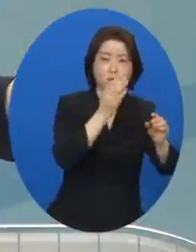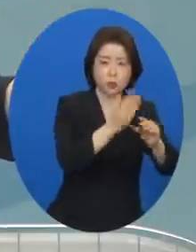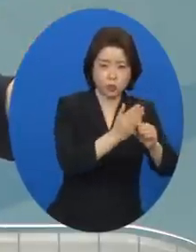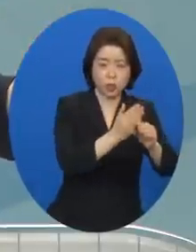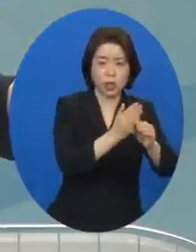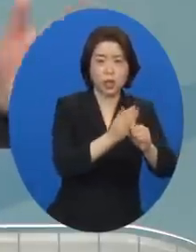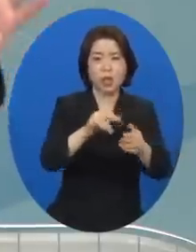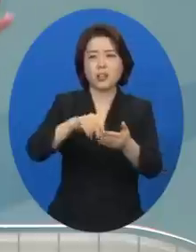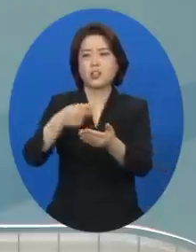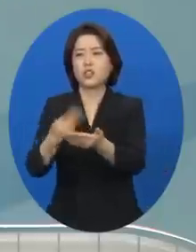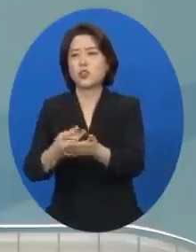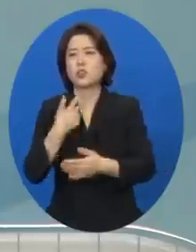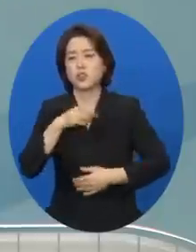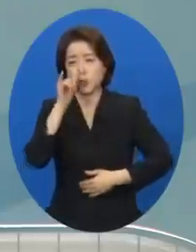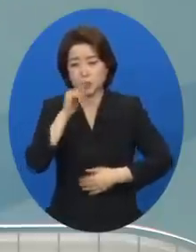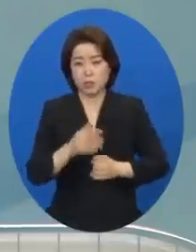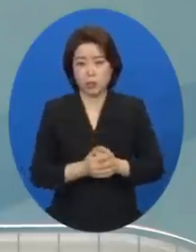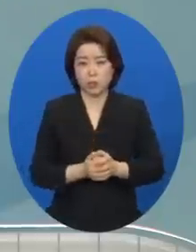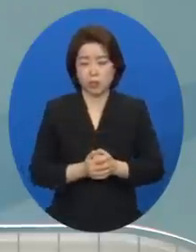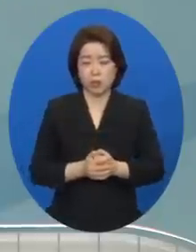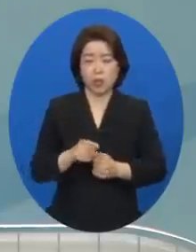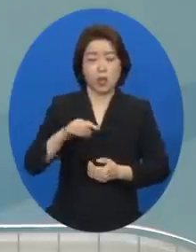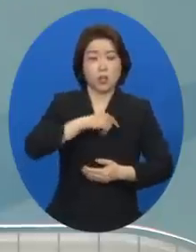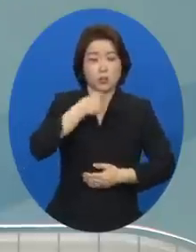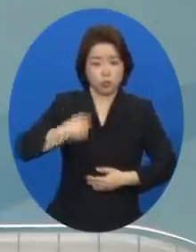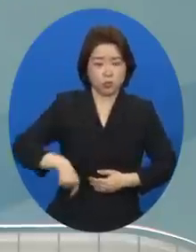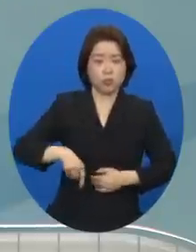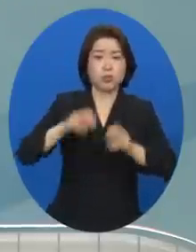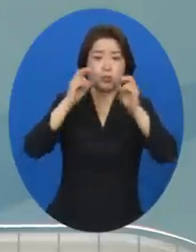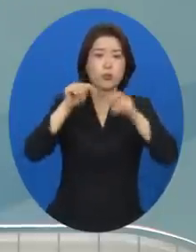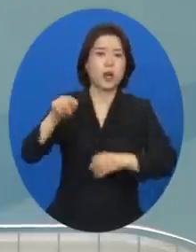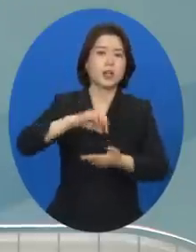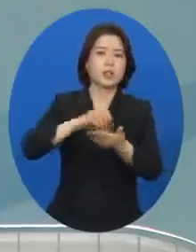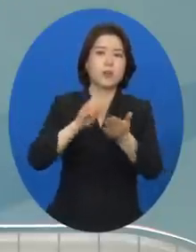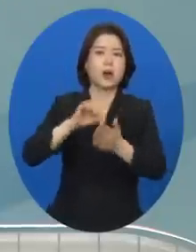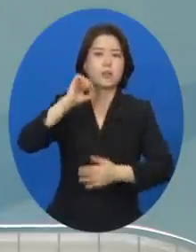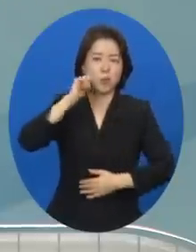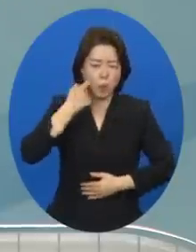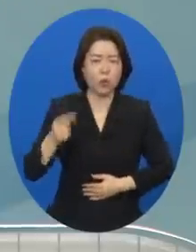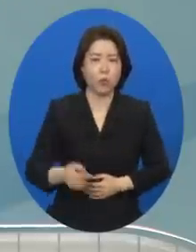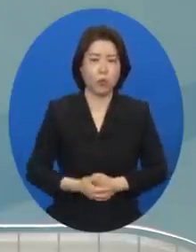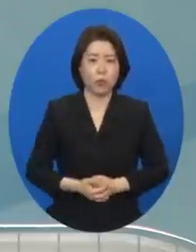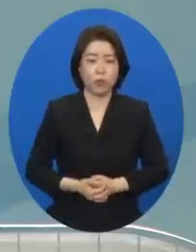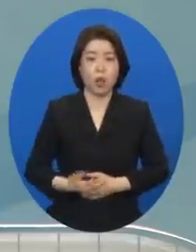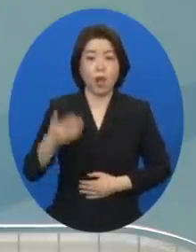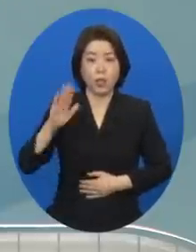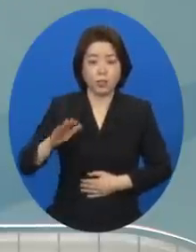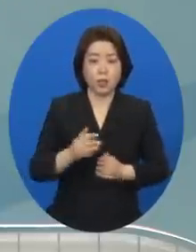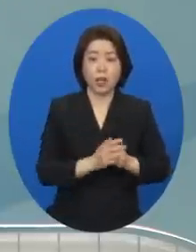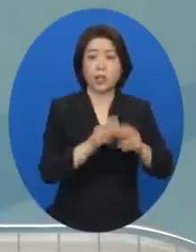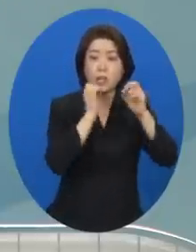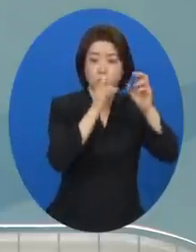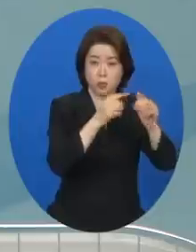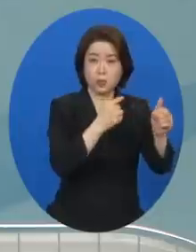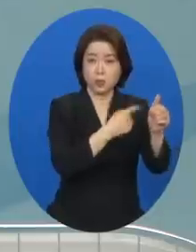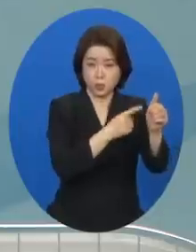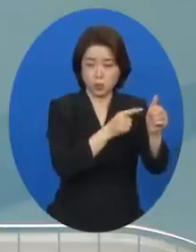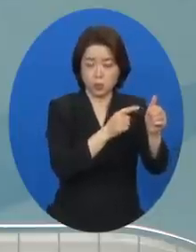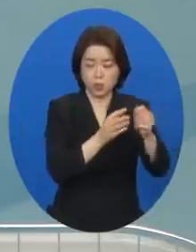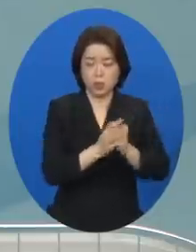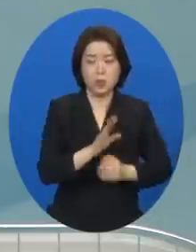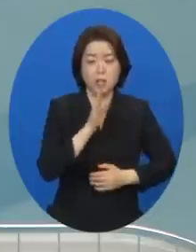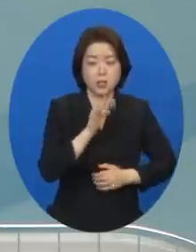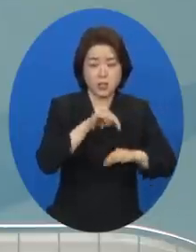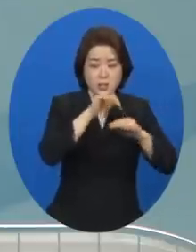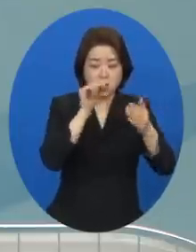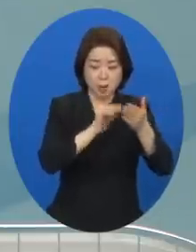있어요 중국 선거가 거 많고 어려웠다는 거죠 그러나 그 허드슨 테일러 선교사 님이 진짜 마음에